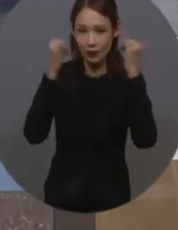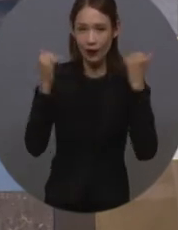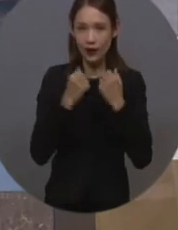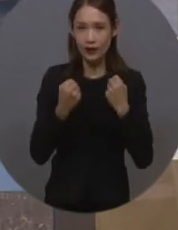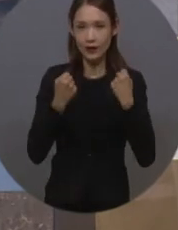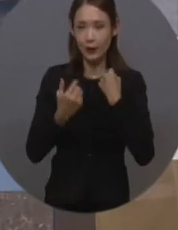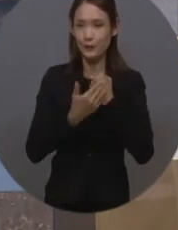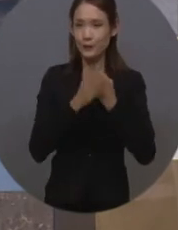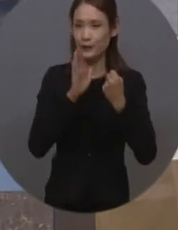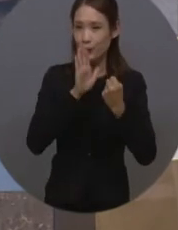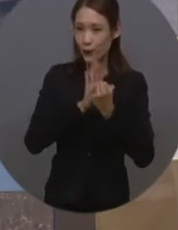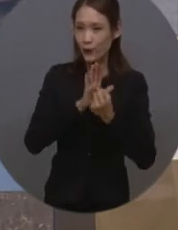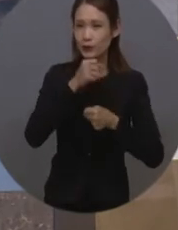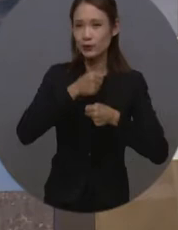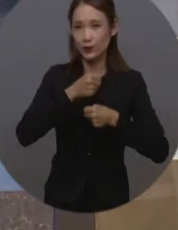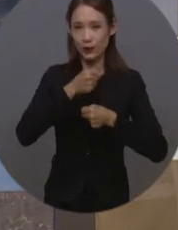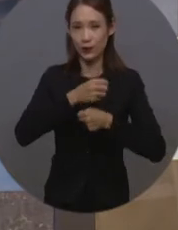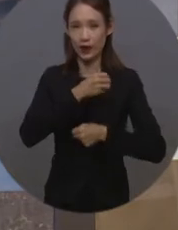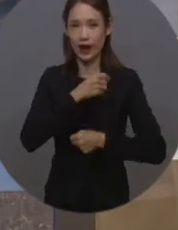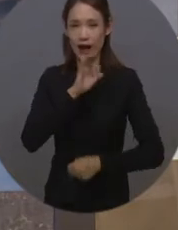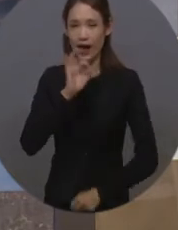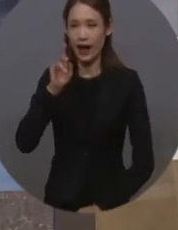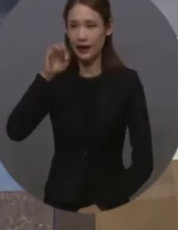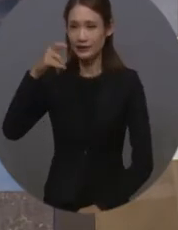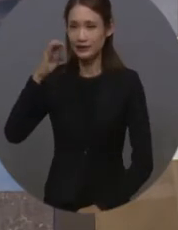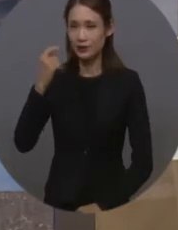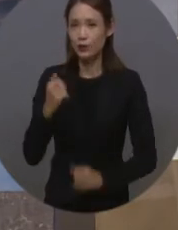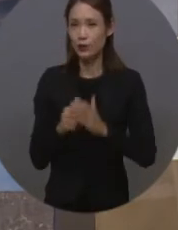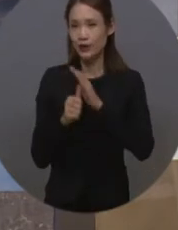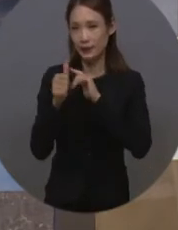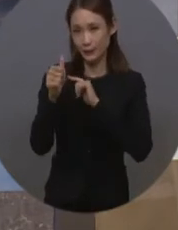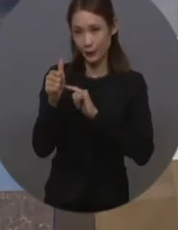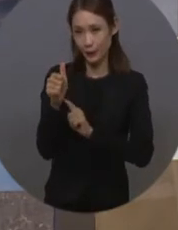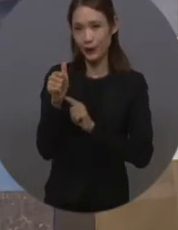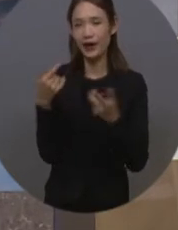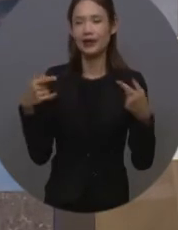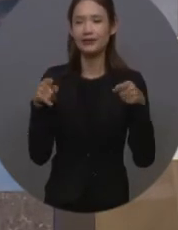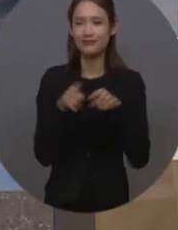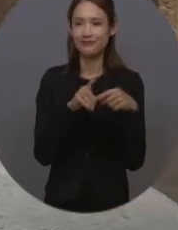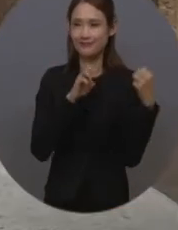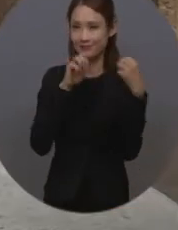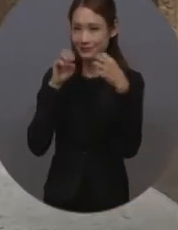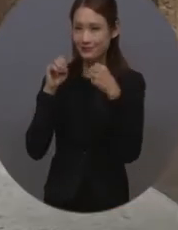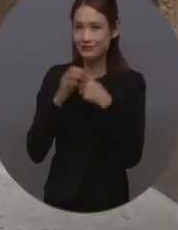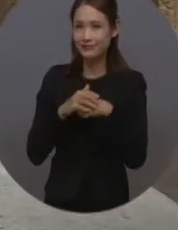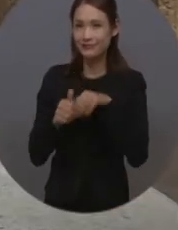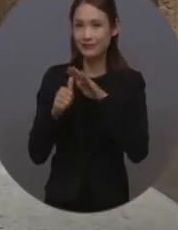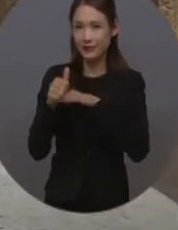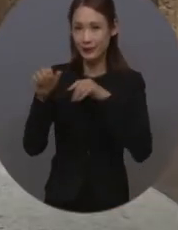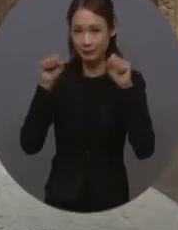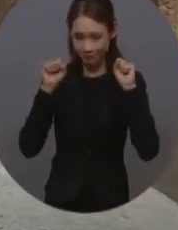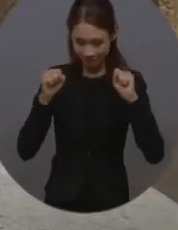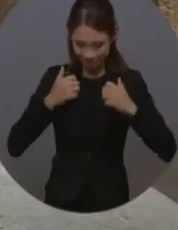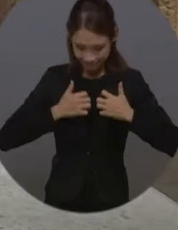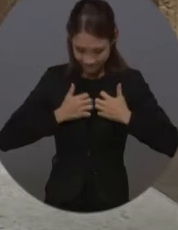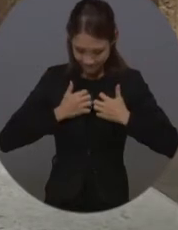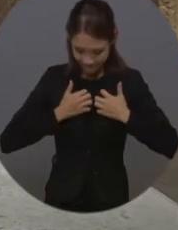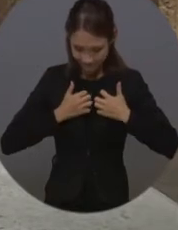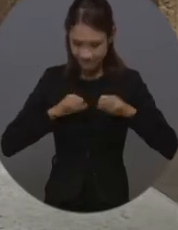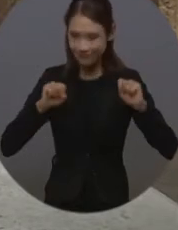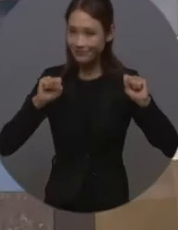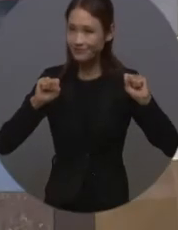협동조합 구두 만드는 풍경 아지오의 유서경 대표님과 함께 이야기 나눠보겠습니다. 대표님 반갑습니다. 네, 안녕하십니까?